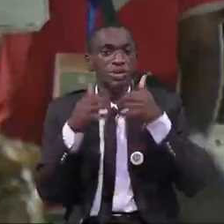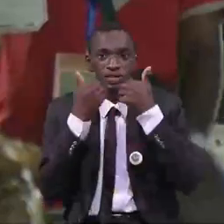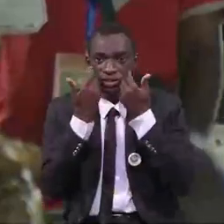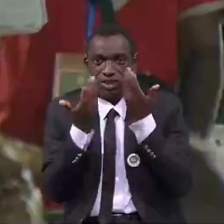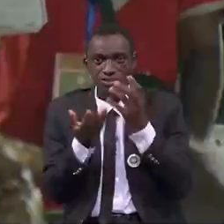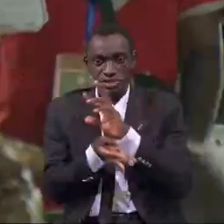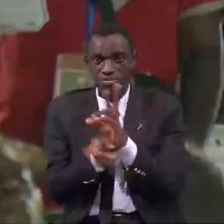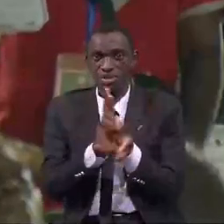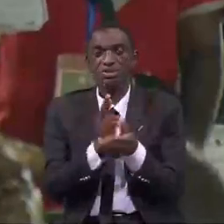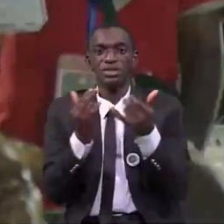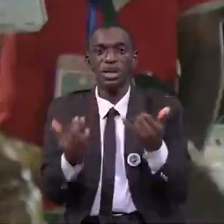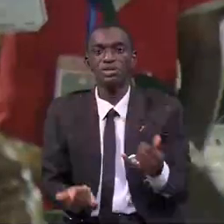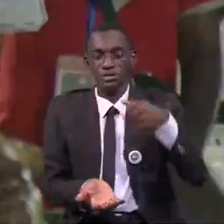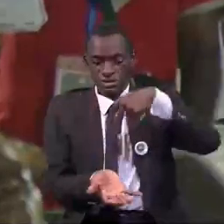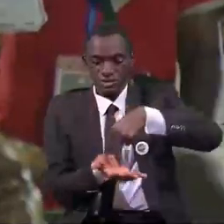tenez-vous debout